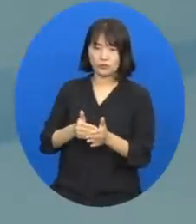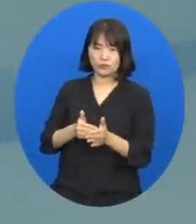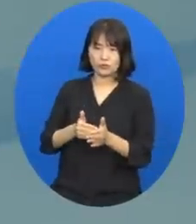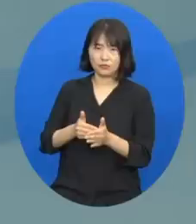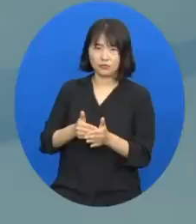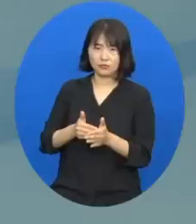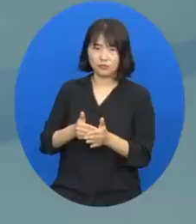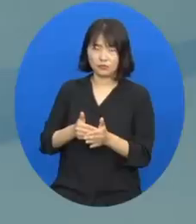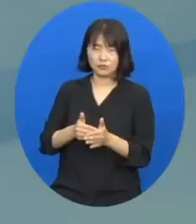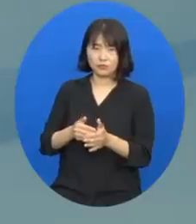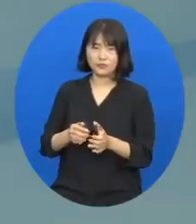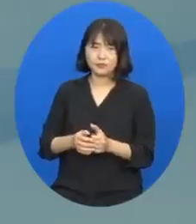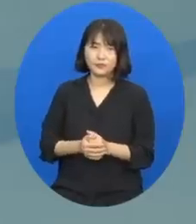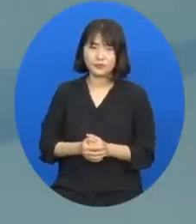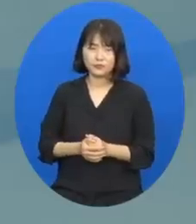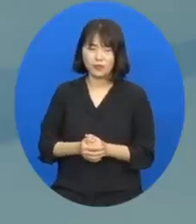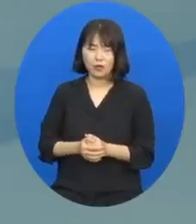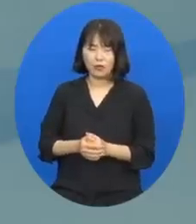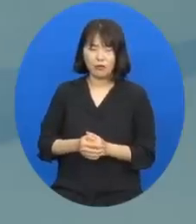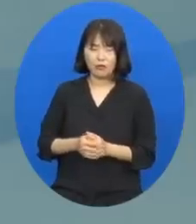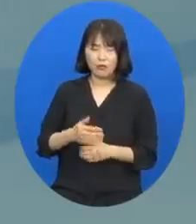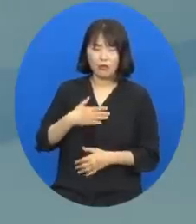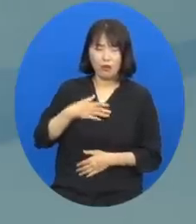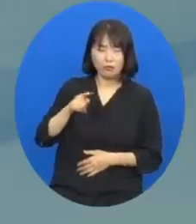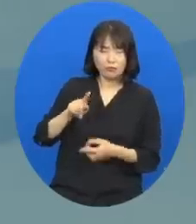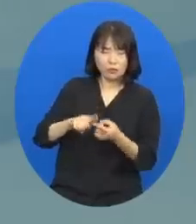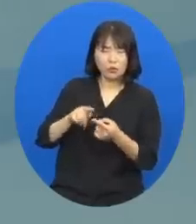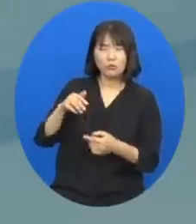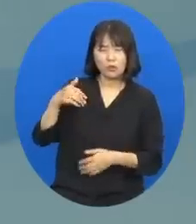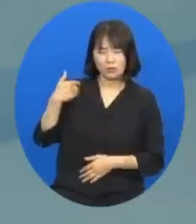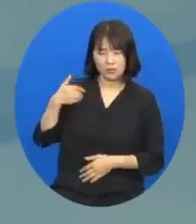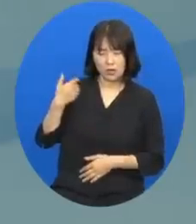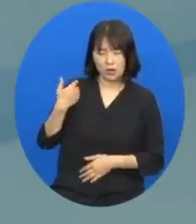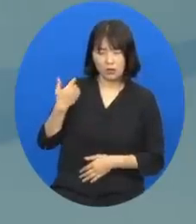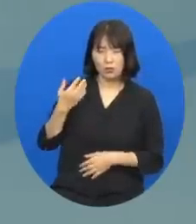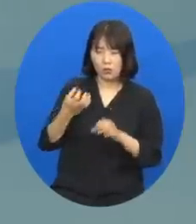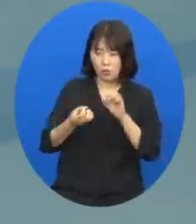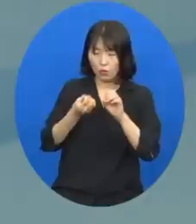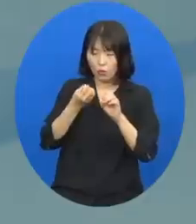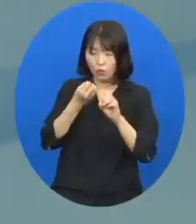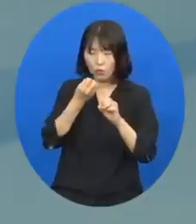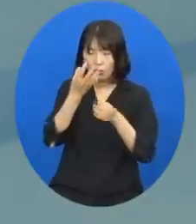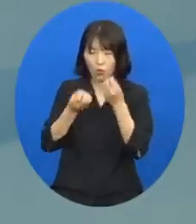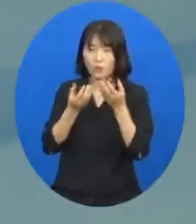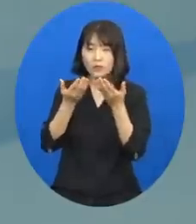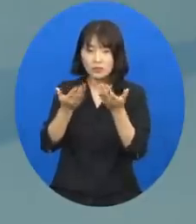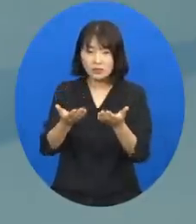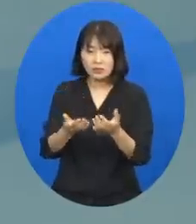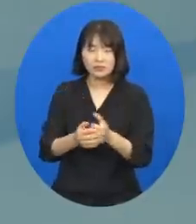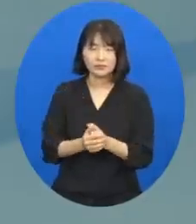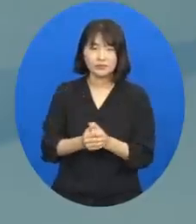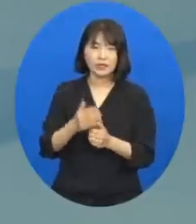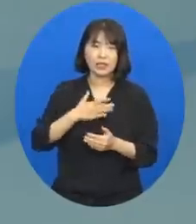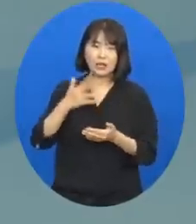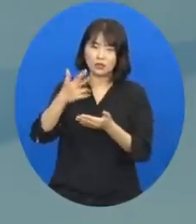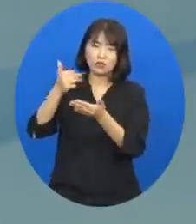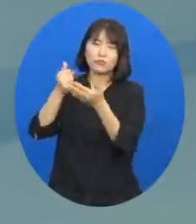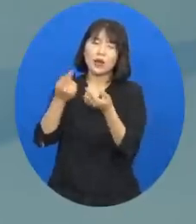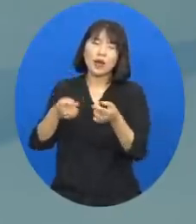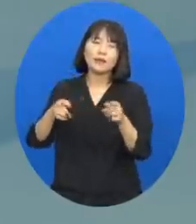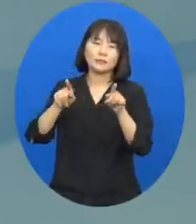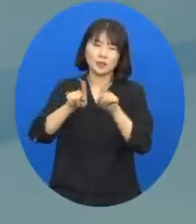그를 알지 못했습니다 라고 하면서 그가 이런 고백을 해 시편 13편 25 절입니다 내가 취임과 함께 하니